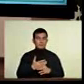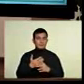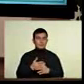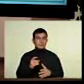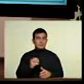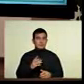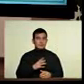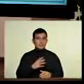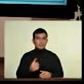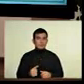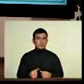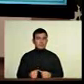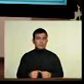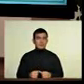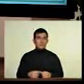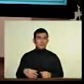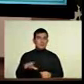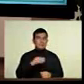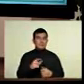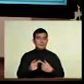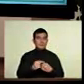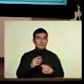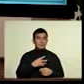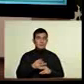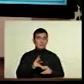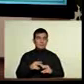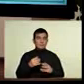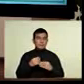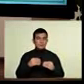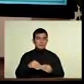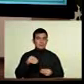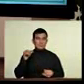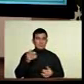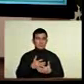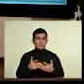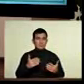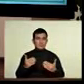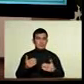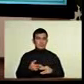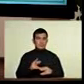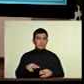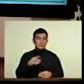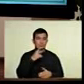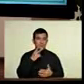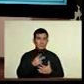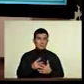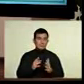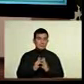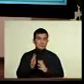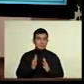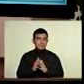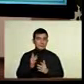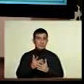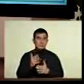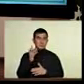А теперь, ребята, вместо песчаных пустынь, степей, мы видим сады, мы видим